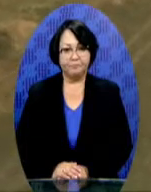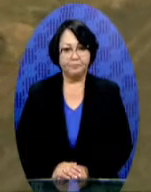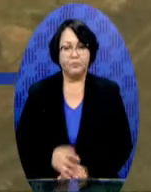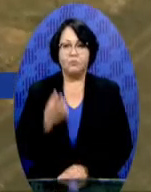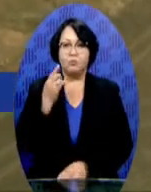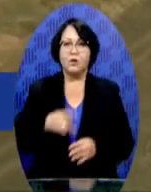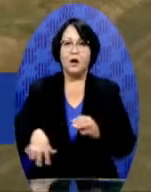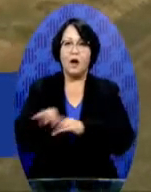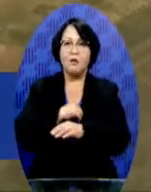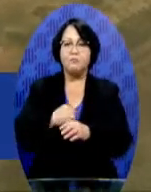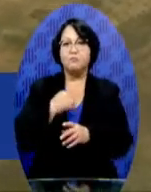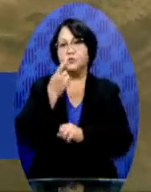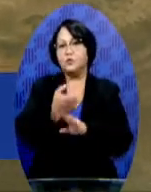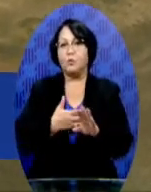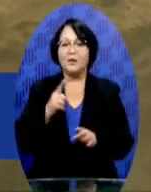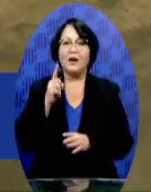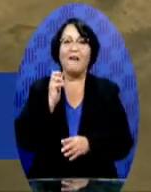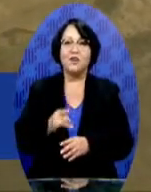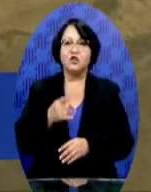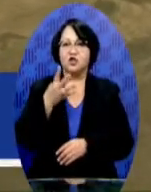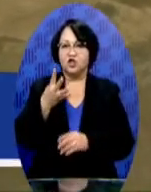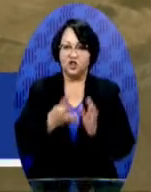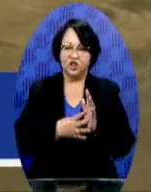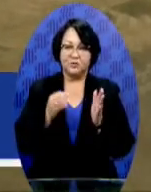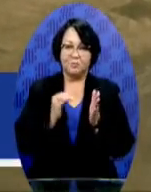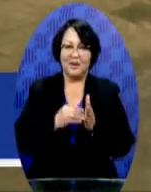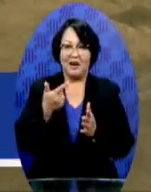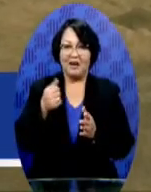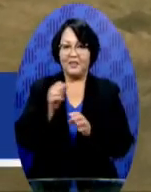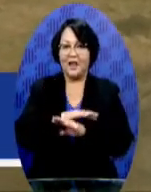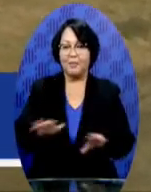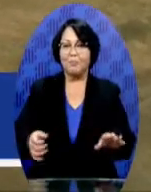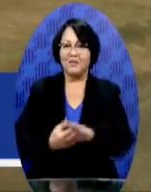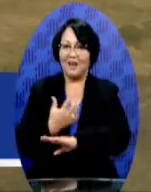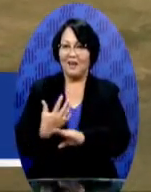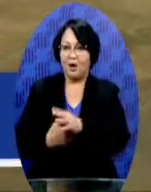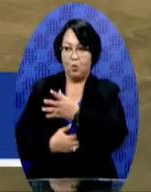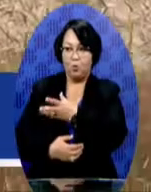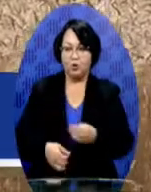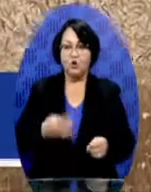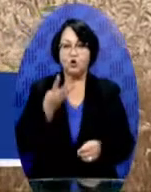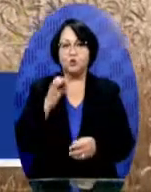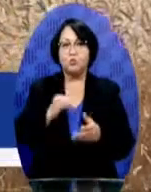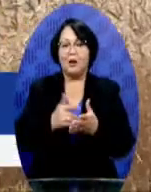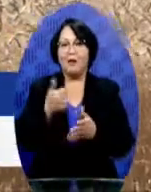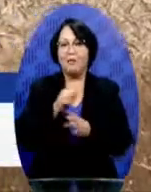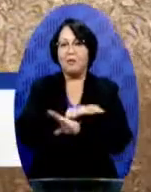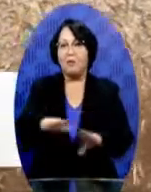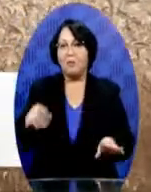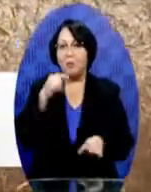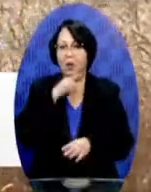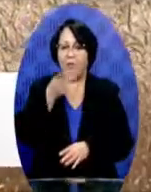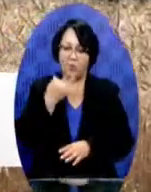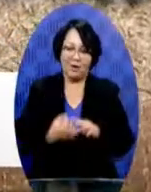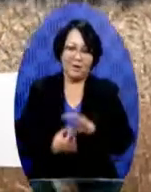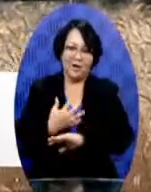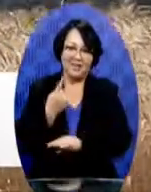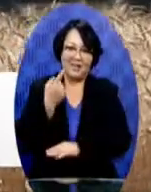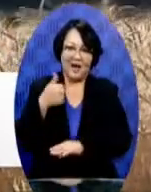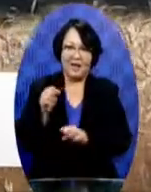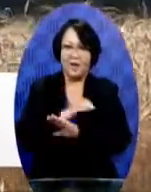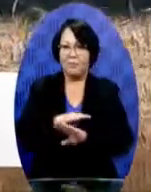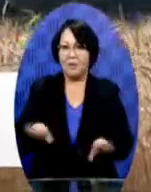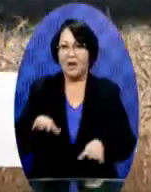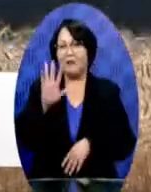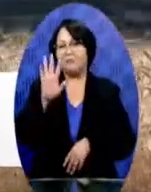Булган аймаг өнгөрсөн өдөр нийтдээ 49 мянган га тариалт хийсэн. Үний 40 мянган гат нь улаан будаа тариалсан. 1 гагаас ойролцоогоор